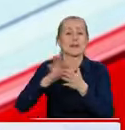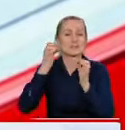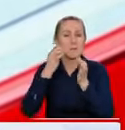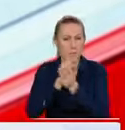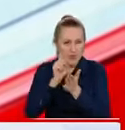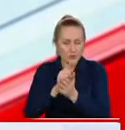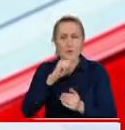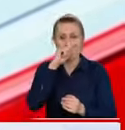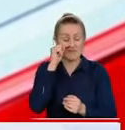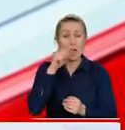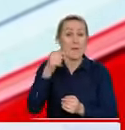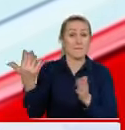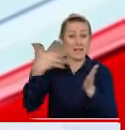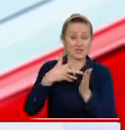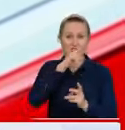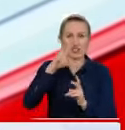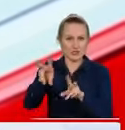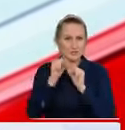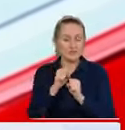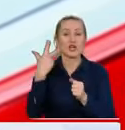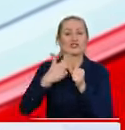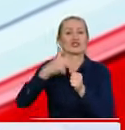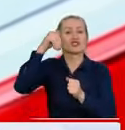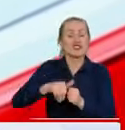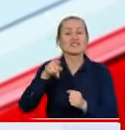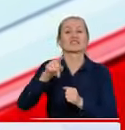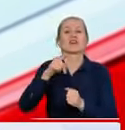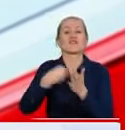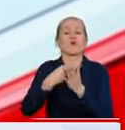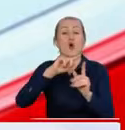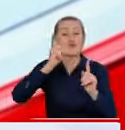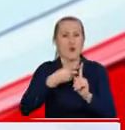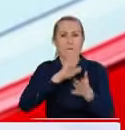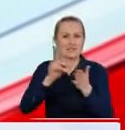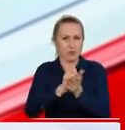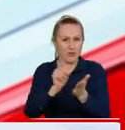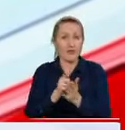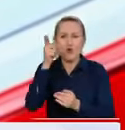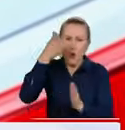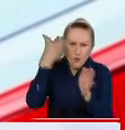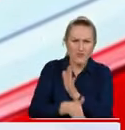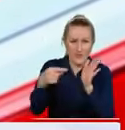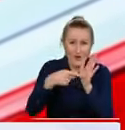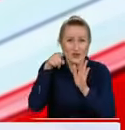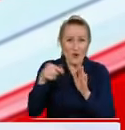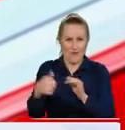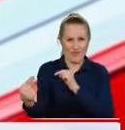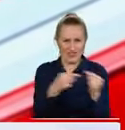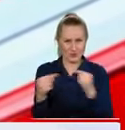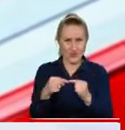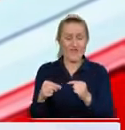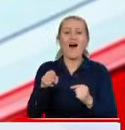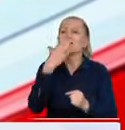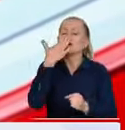tysięcy każdy podatnik na tym zyska. 30 tysięcy kwota wolna rocznie. To są konkrety. O takich rzeczach powinniśmy dyskutować. O tym, jak nasze państwo